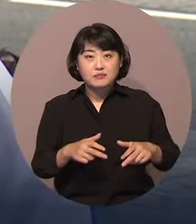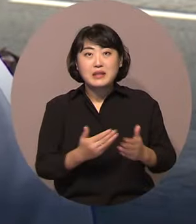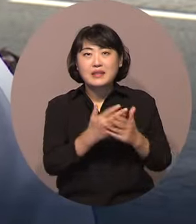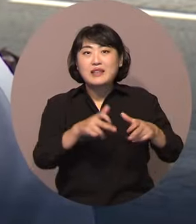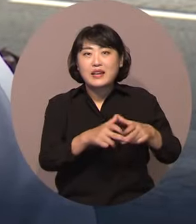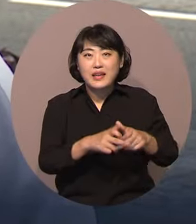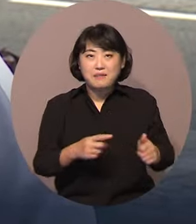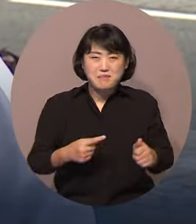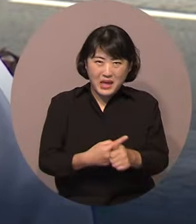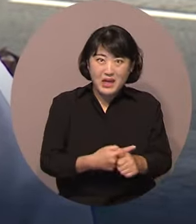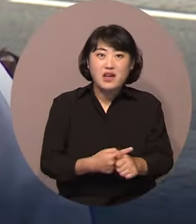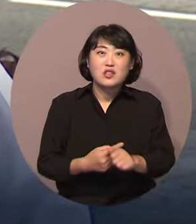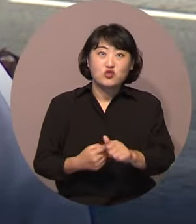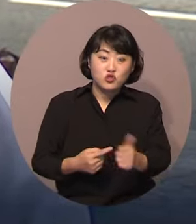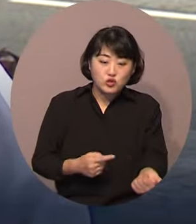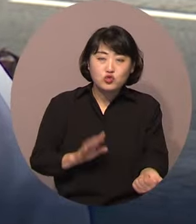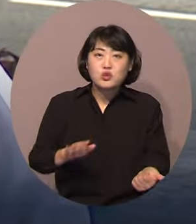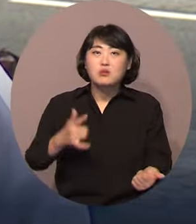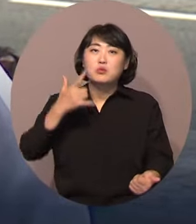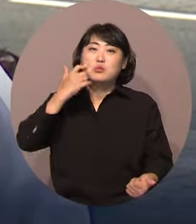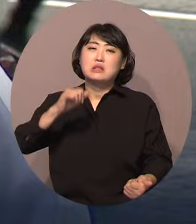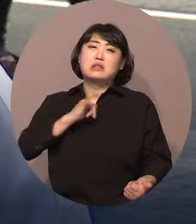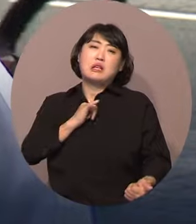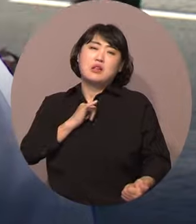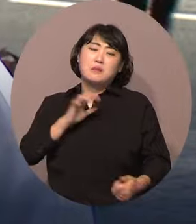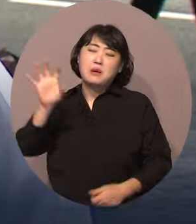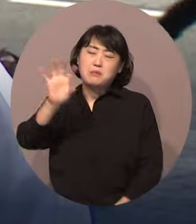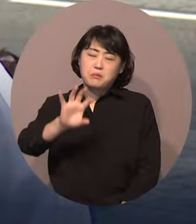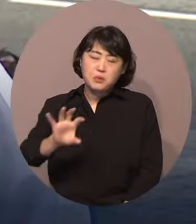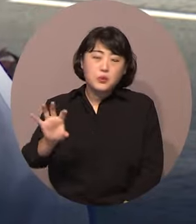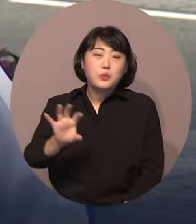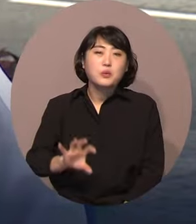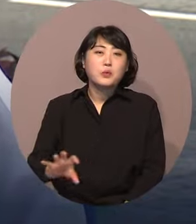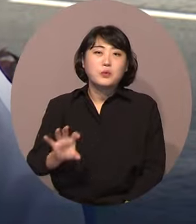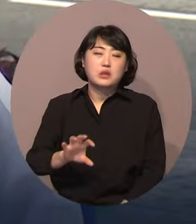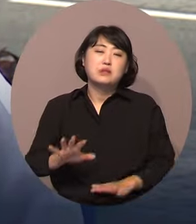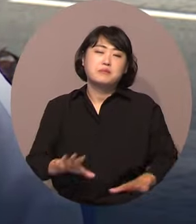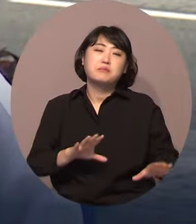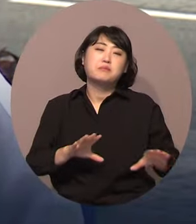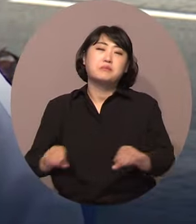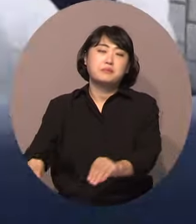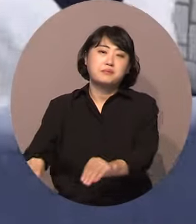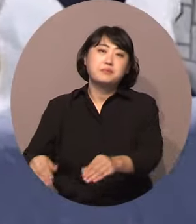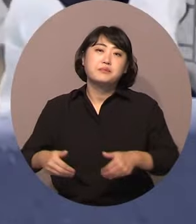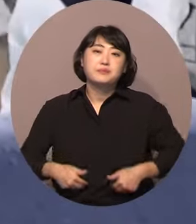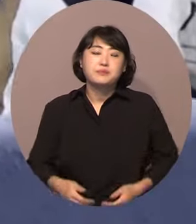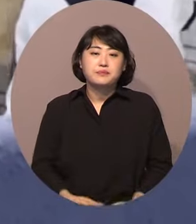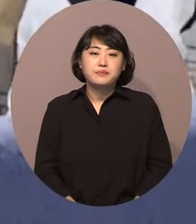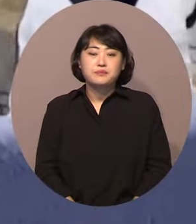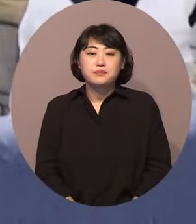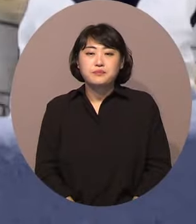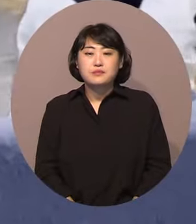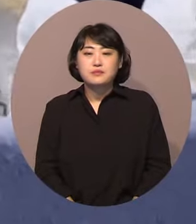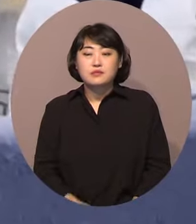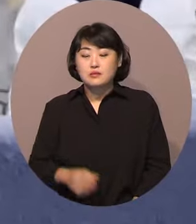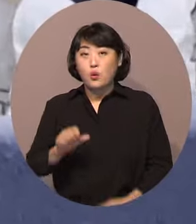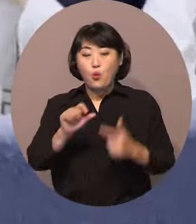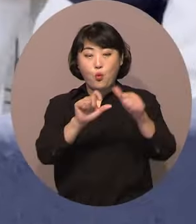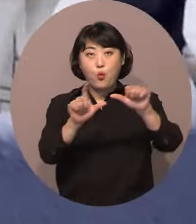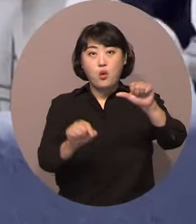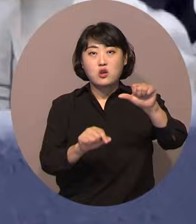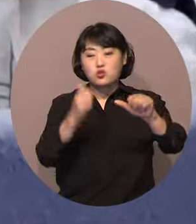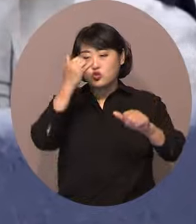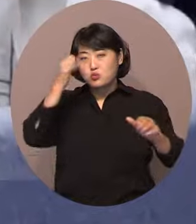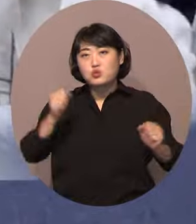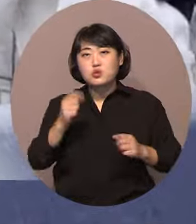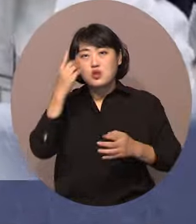뭐 이런 형태들이 계속 반복되고 있는 것을 이제는 좀 멈춰야 되지 않느냐. 지난달 충북